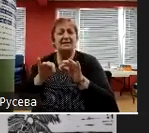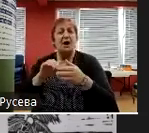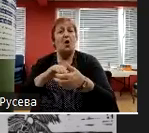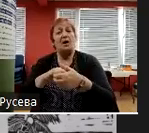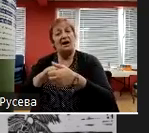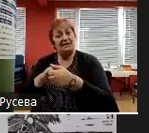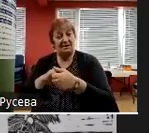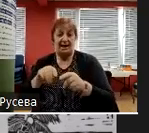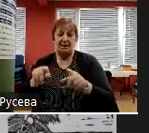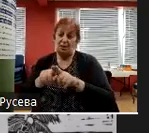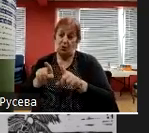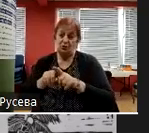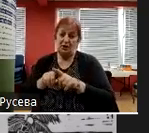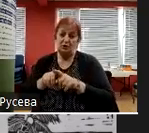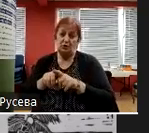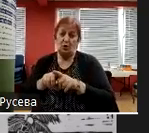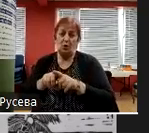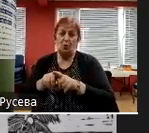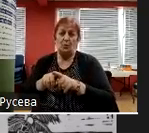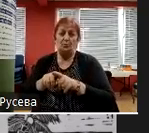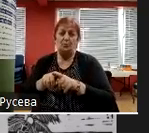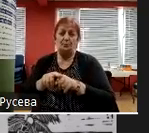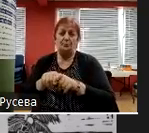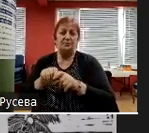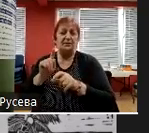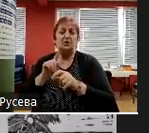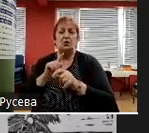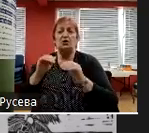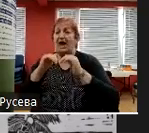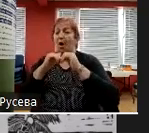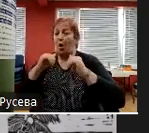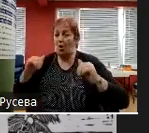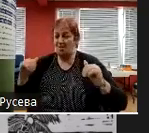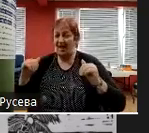Организирането също е нещо, че е онлайн.